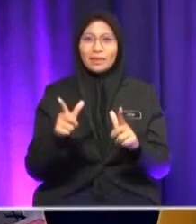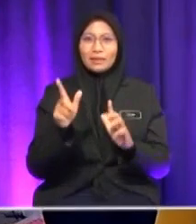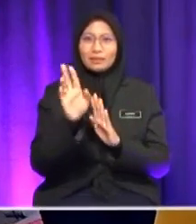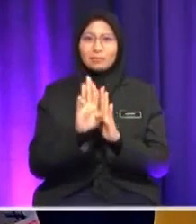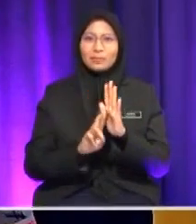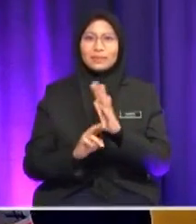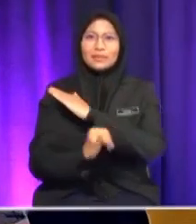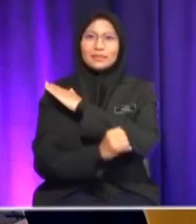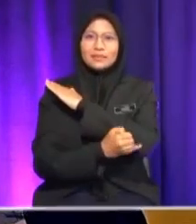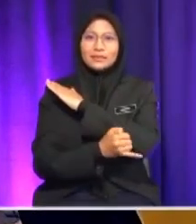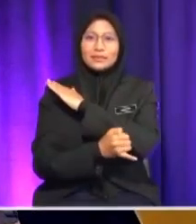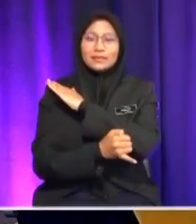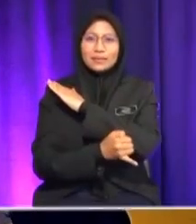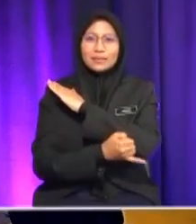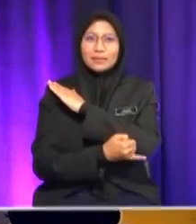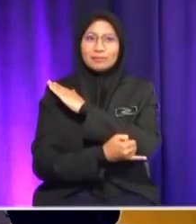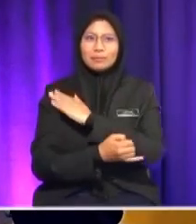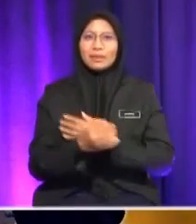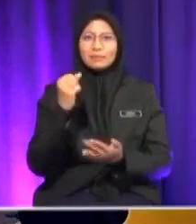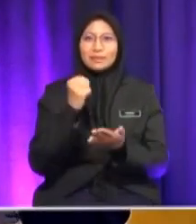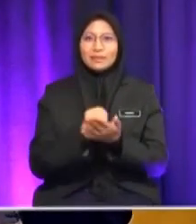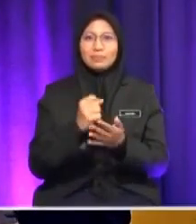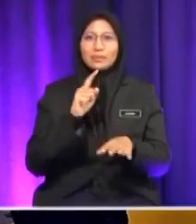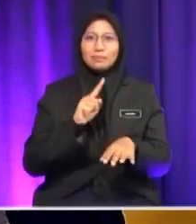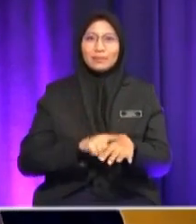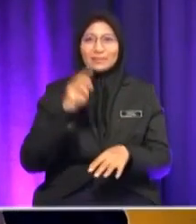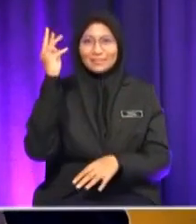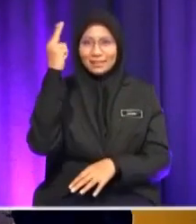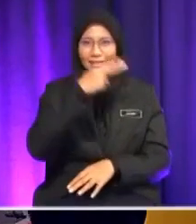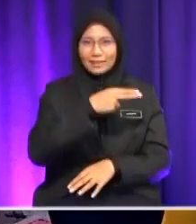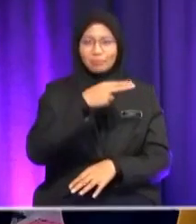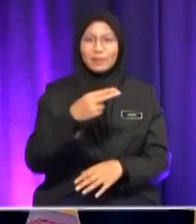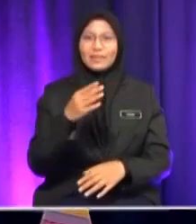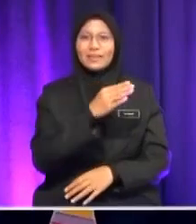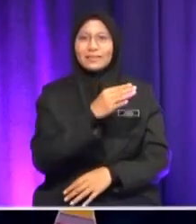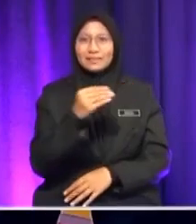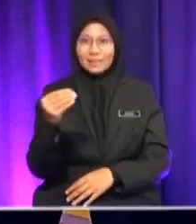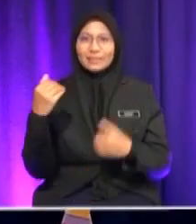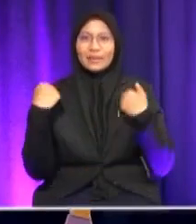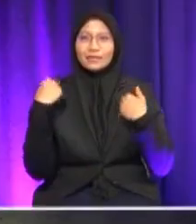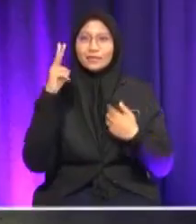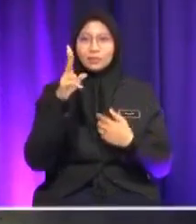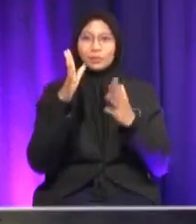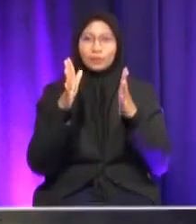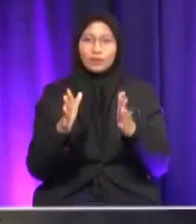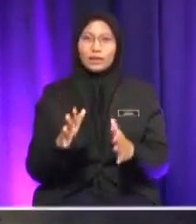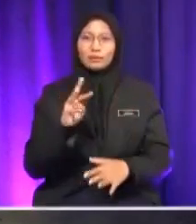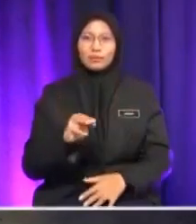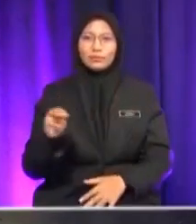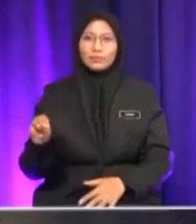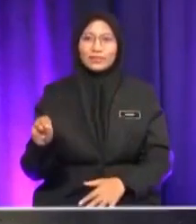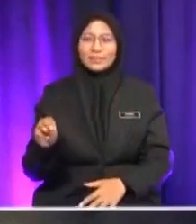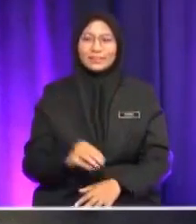sesi itu, kita ada dua orang pelajar cikgu dan akan bersama dengan kita. Mari kita lihat pelajar kita. Jom kita berkenalan dengan